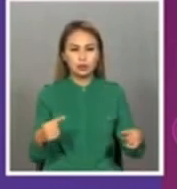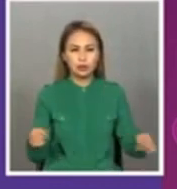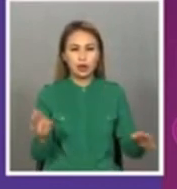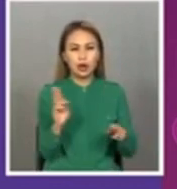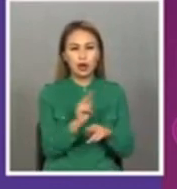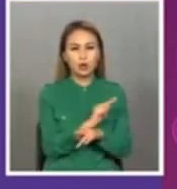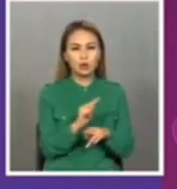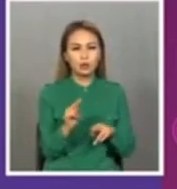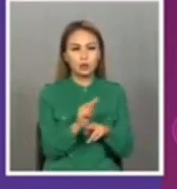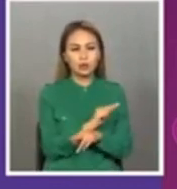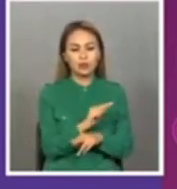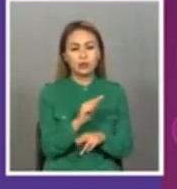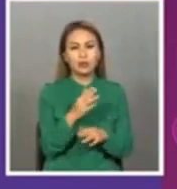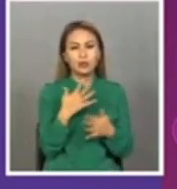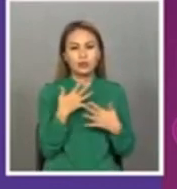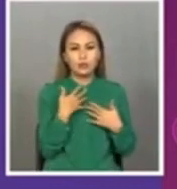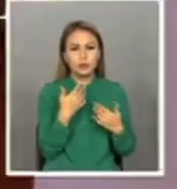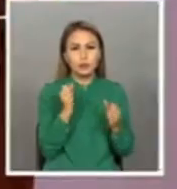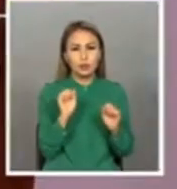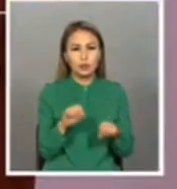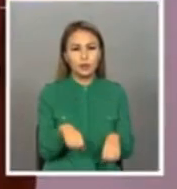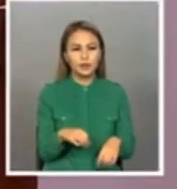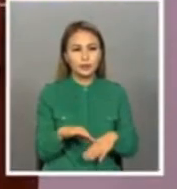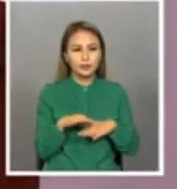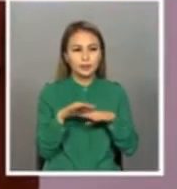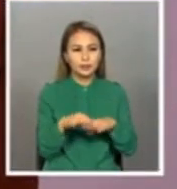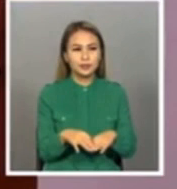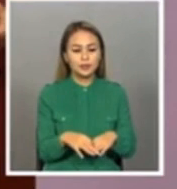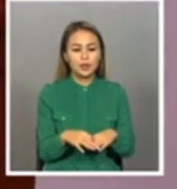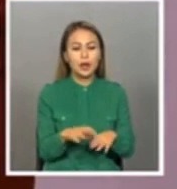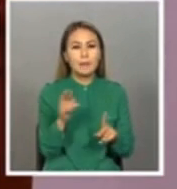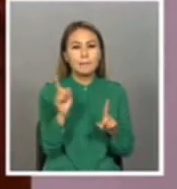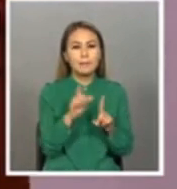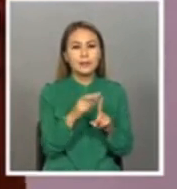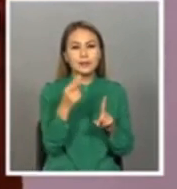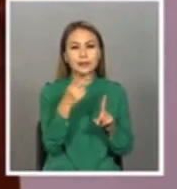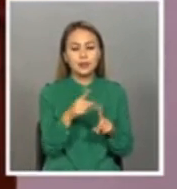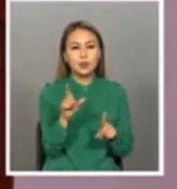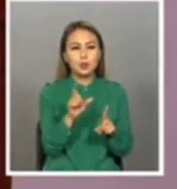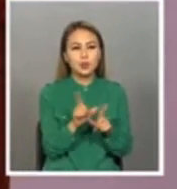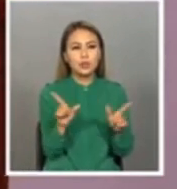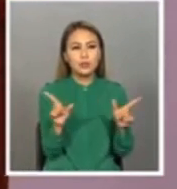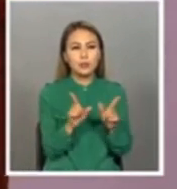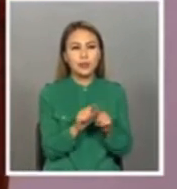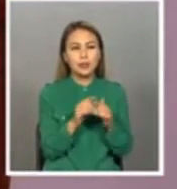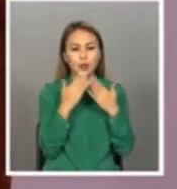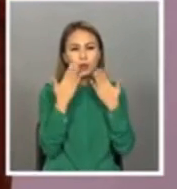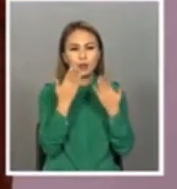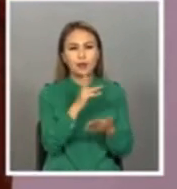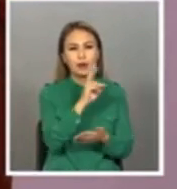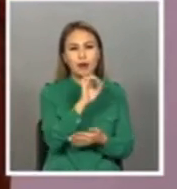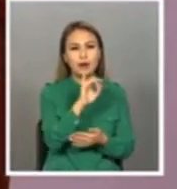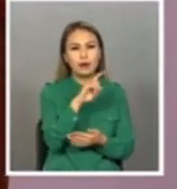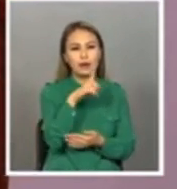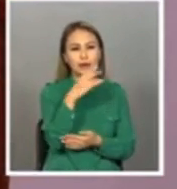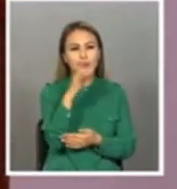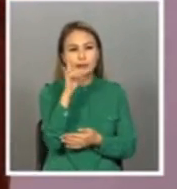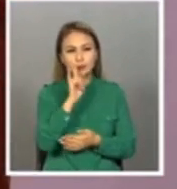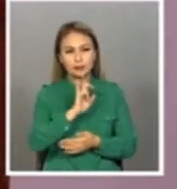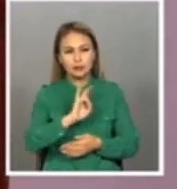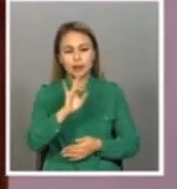емдеуге пайдаланылады. Мәтіндегі сөздерімізді бірге оқиық. Қарағайдың